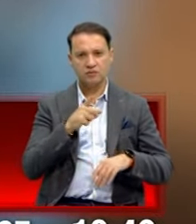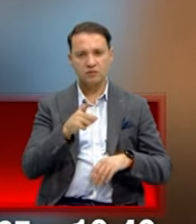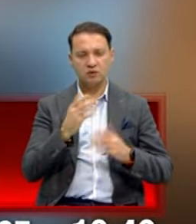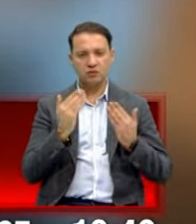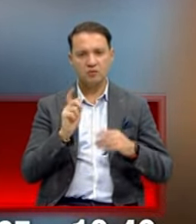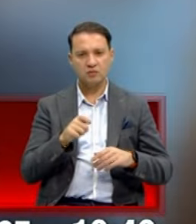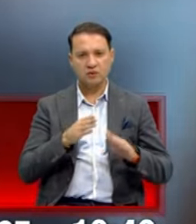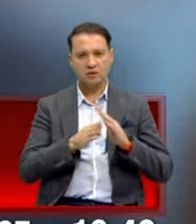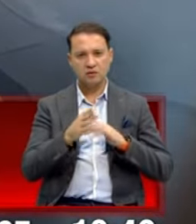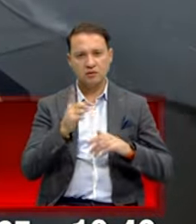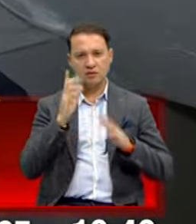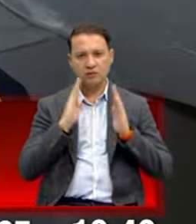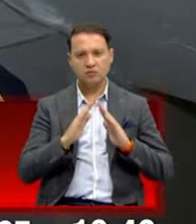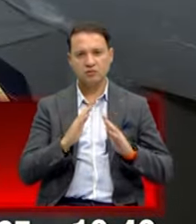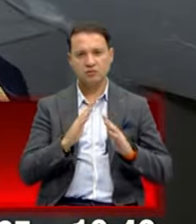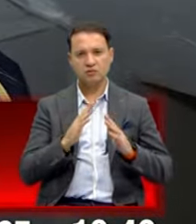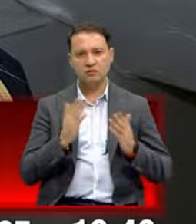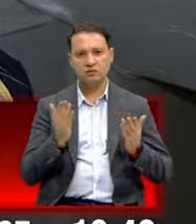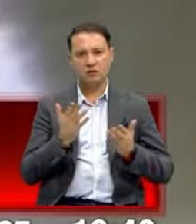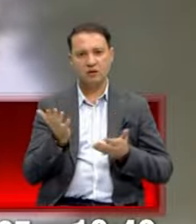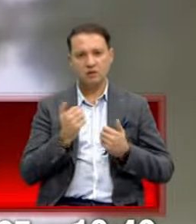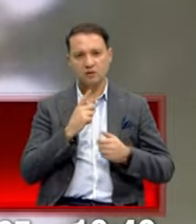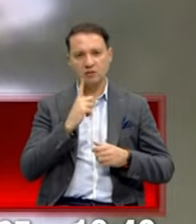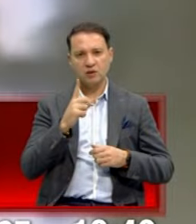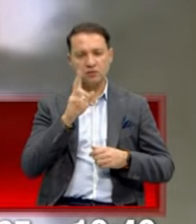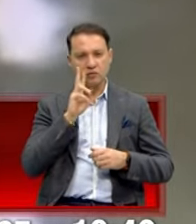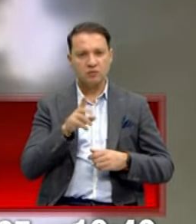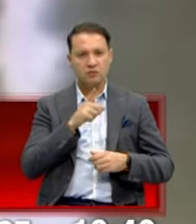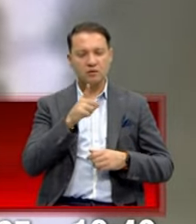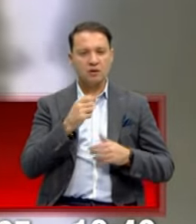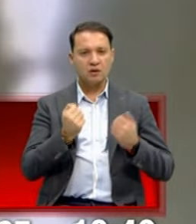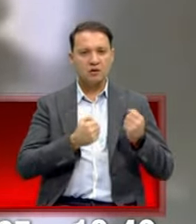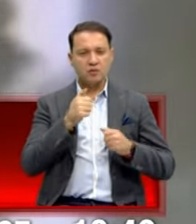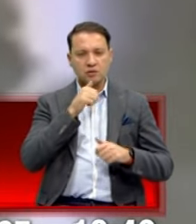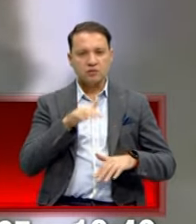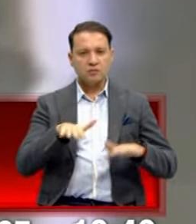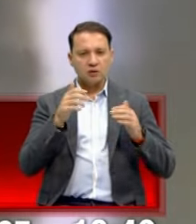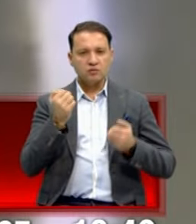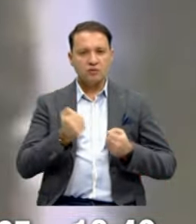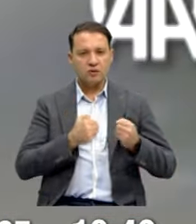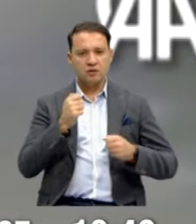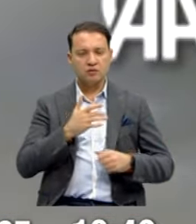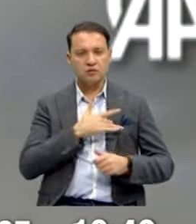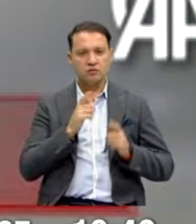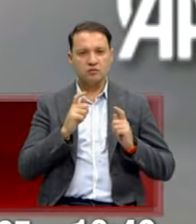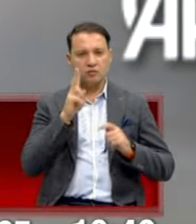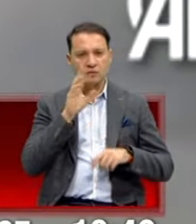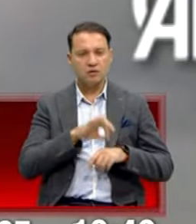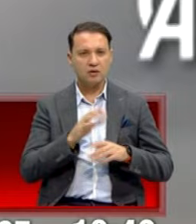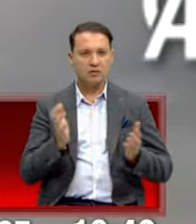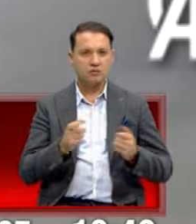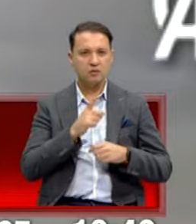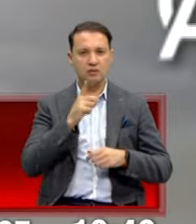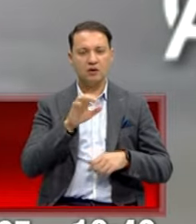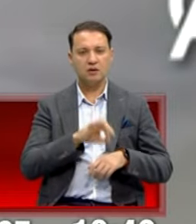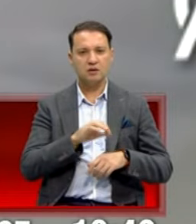Duamızı ettik girdik. Çok şükür. Aldık. Bir görüntü daha. Araçları suya gömülen sürücüler canlarını son anda kurtardı.